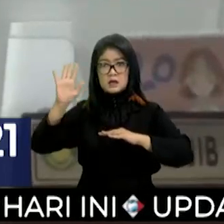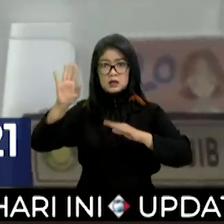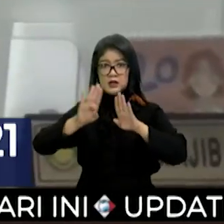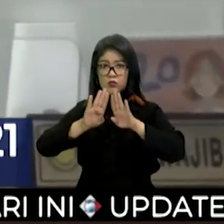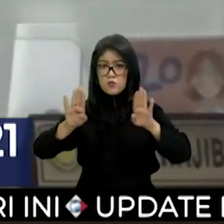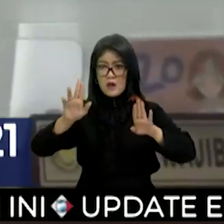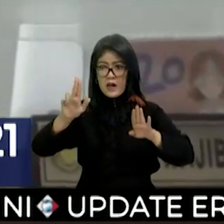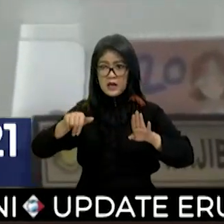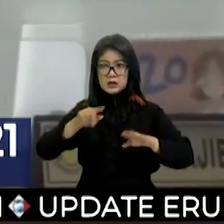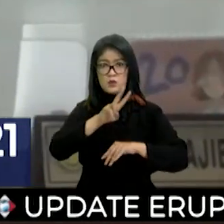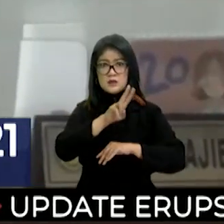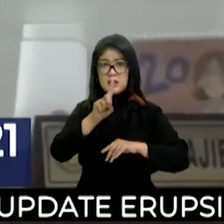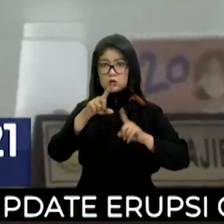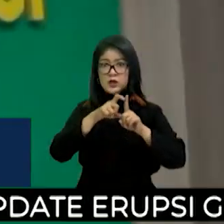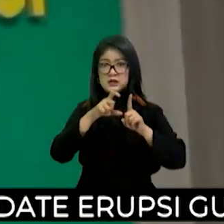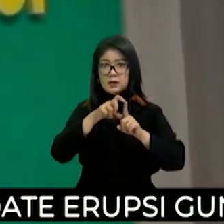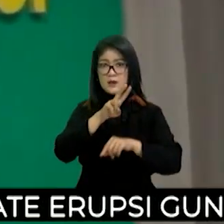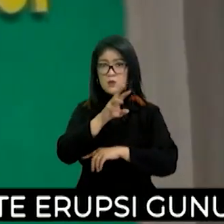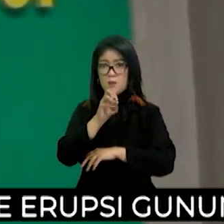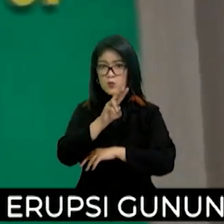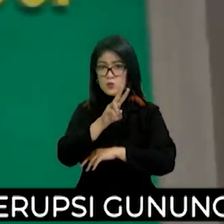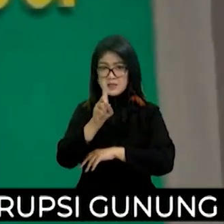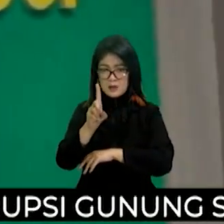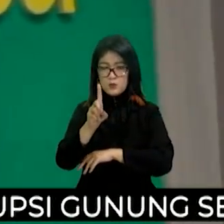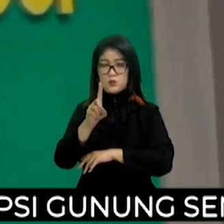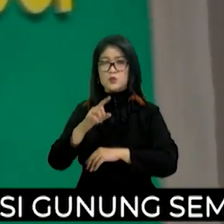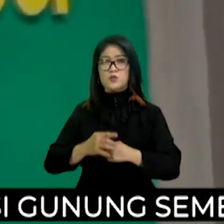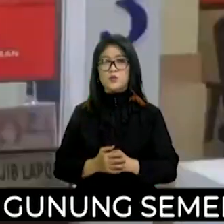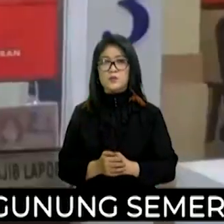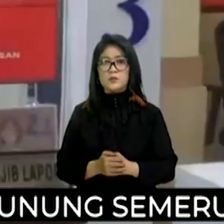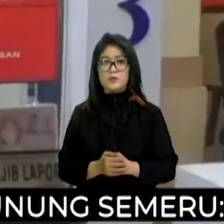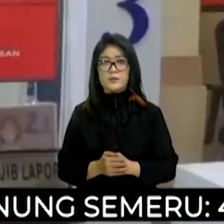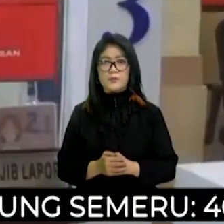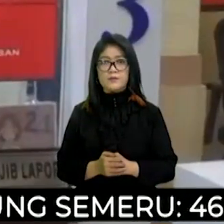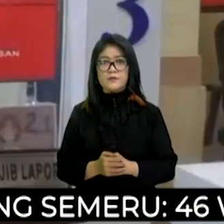21 Desember 2021. Tim Liputan Kontributor iNews melaporkan.